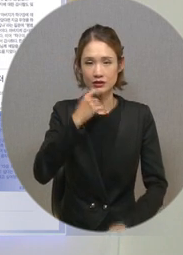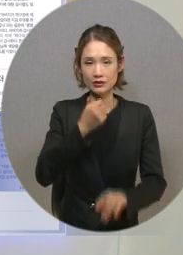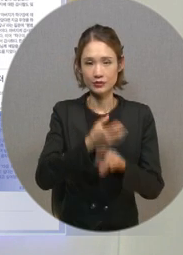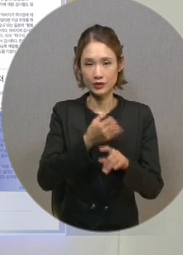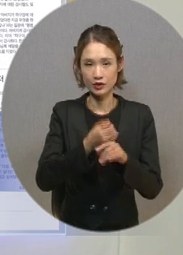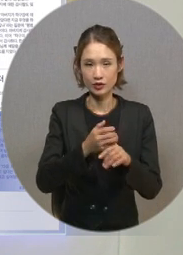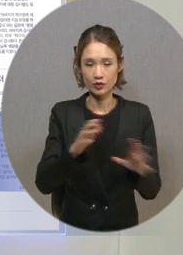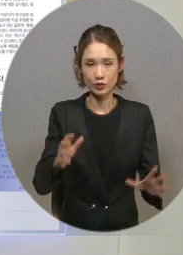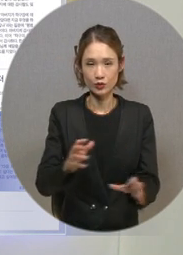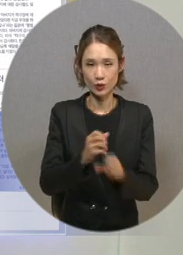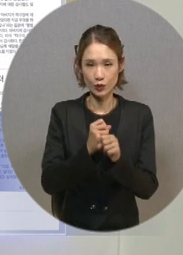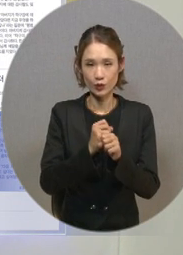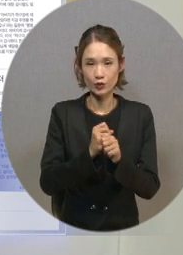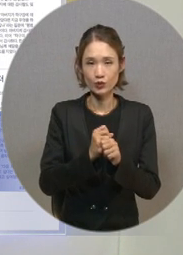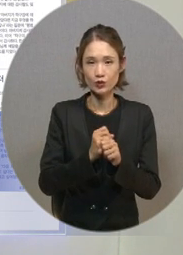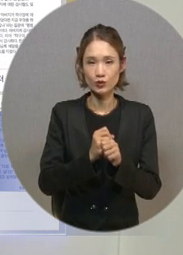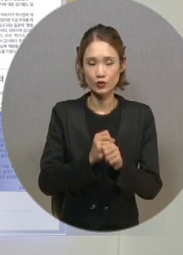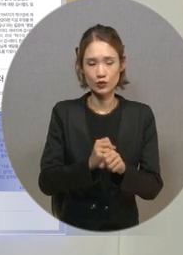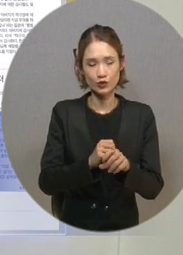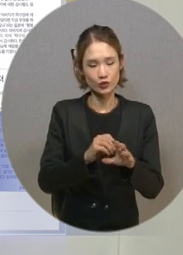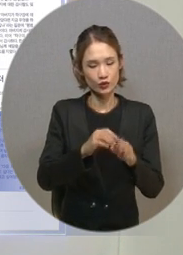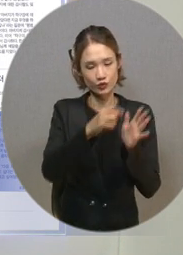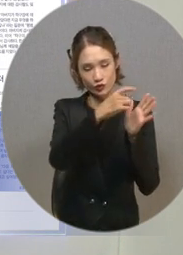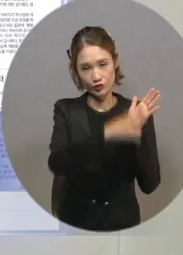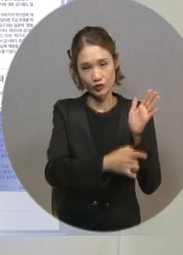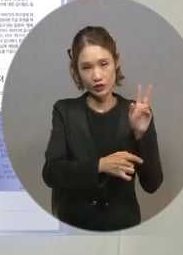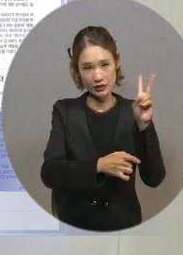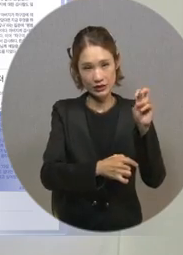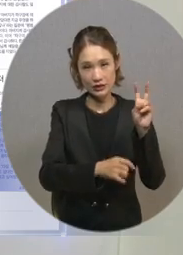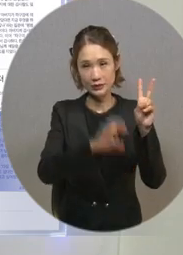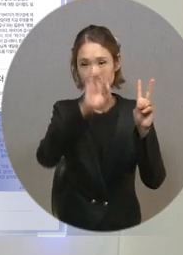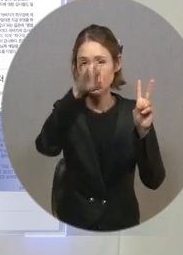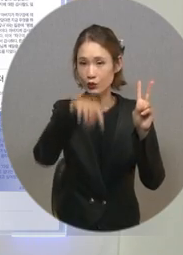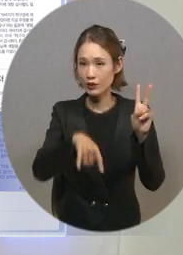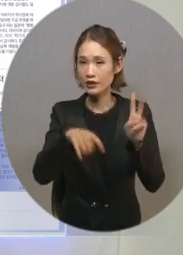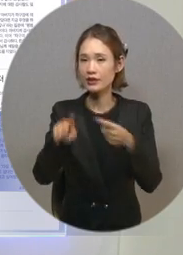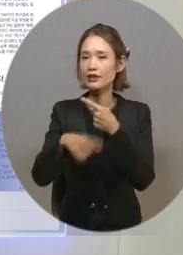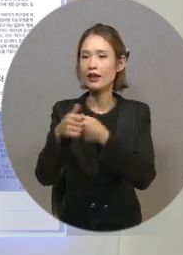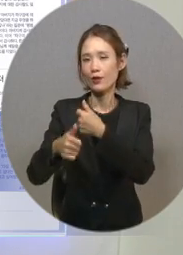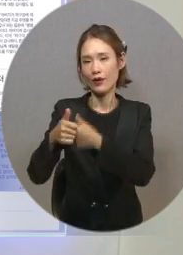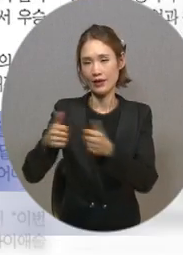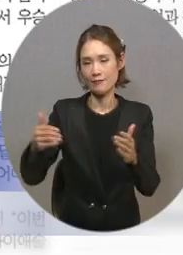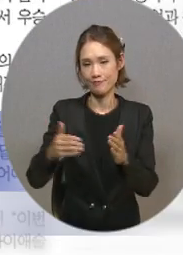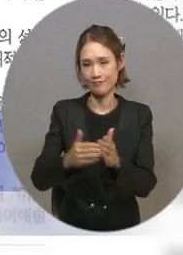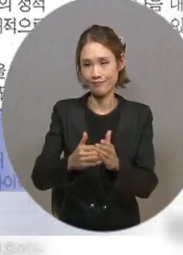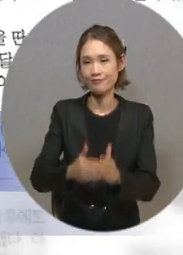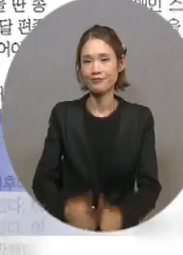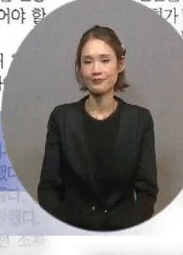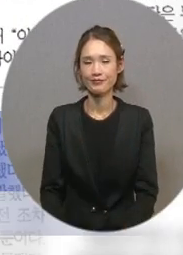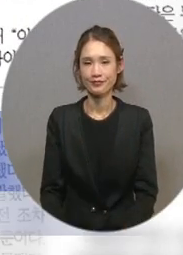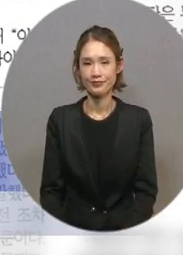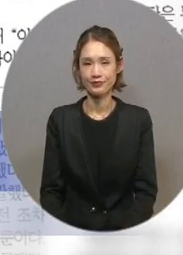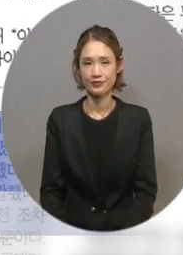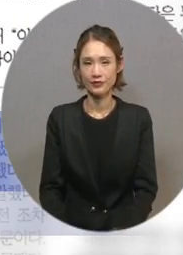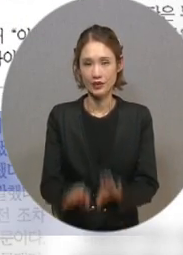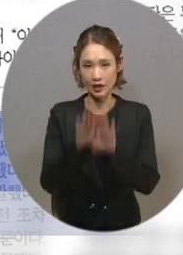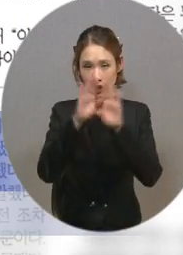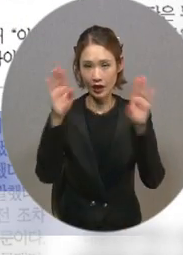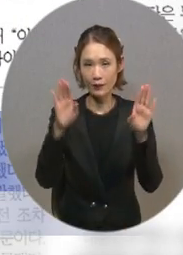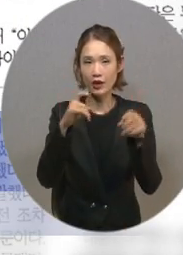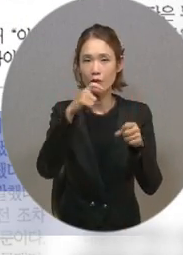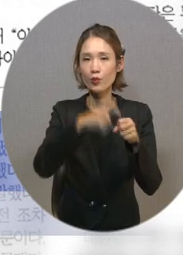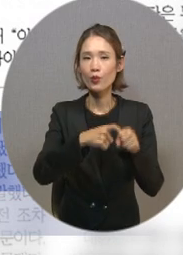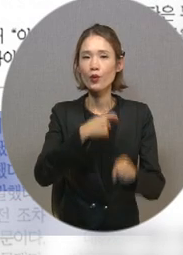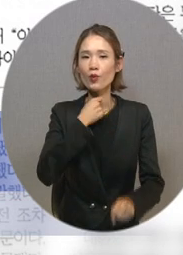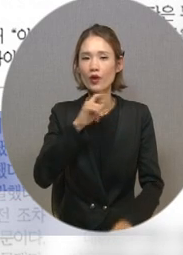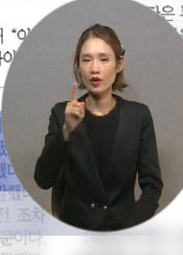동메달 14개로 종합순위 22위로 대회를 마쳤다는 기사입니다 개막전 목표로 삼았던